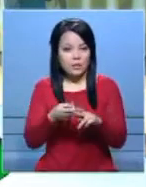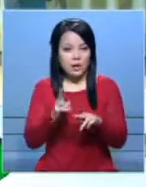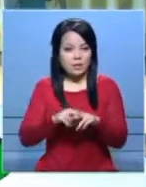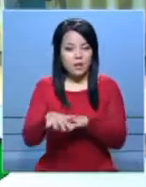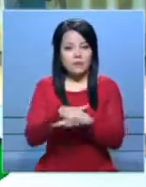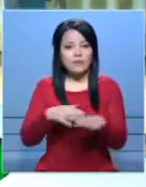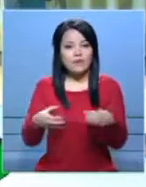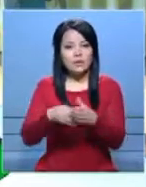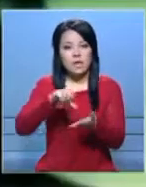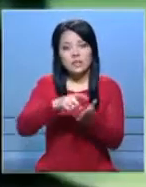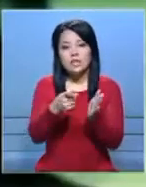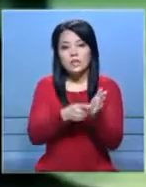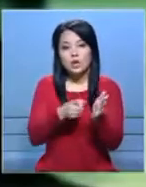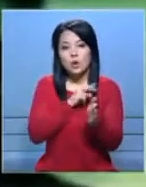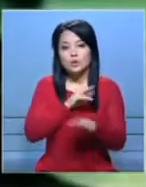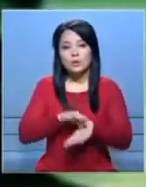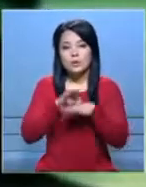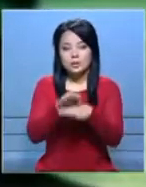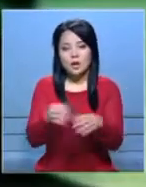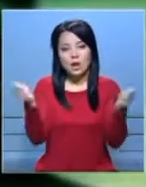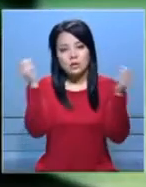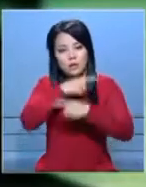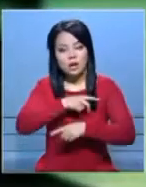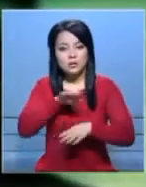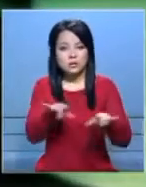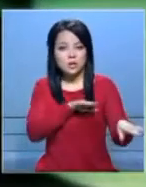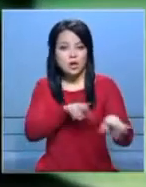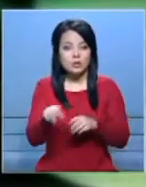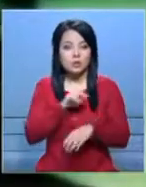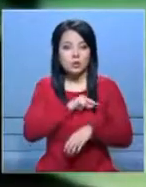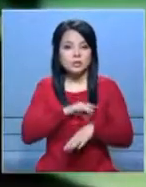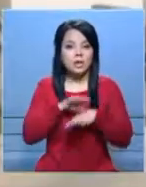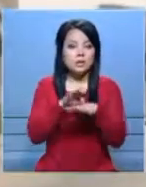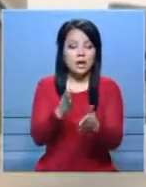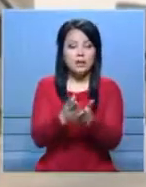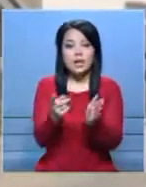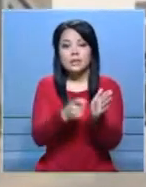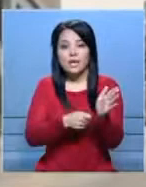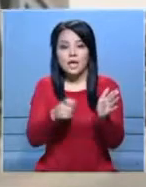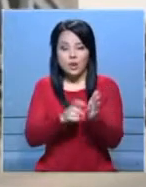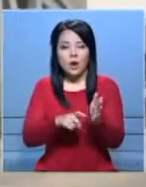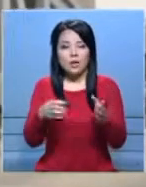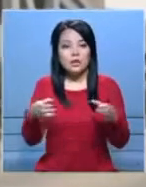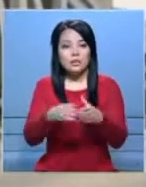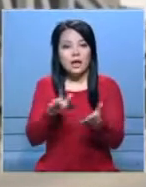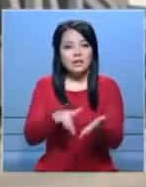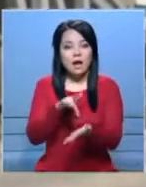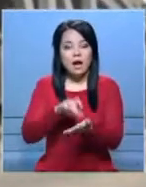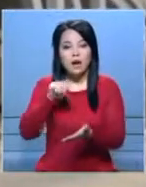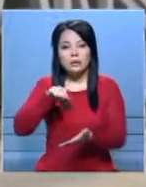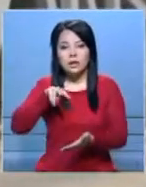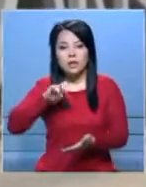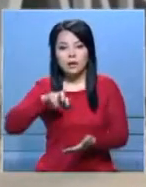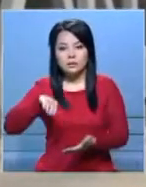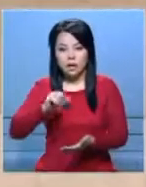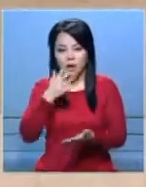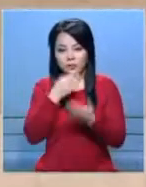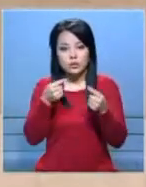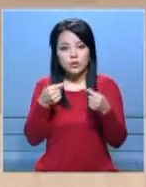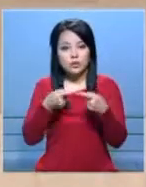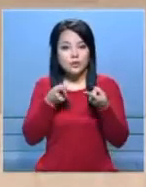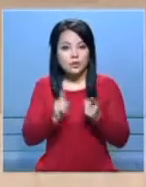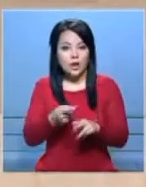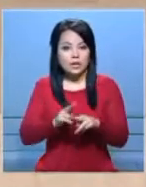елдің федералды тергеу бюросы анықтау шараларын жүргізіп жатыр. Тергеушілер мәлімдеменің Атланта қаласына қатысты екенін растағанымен, әзірге